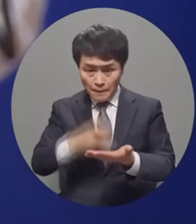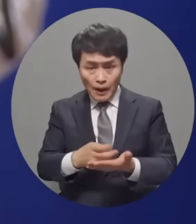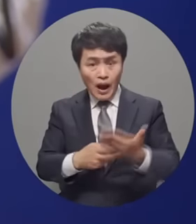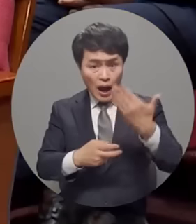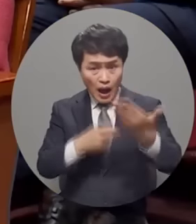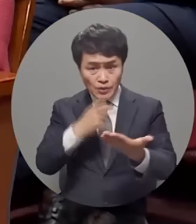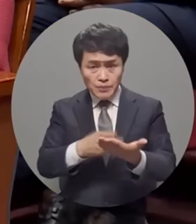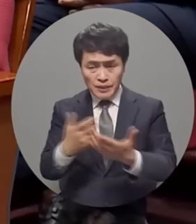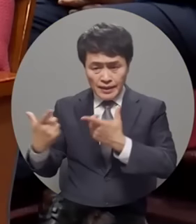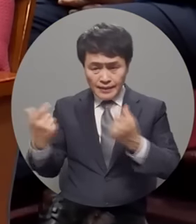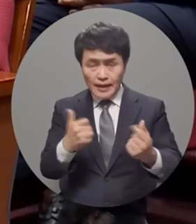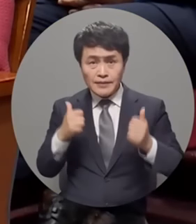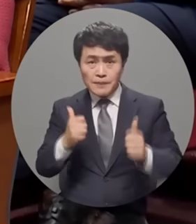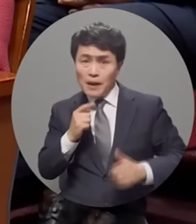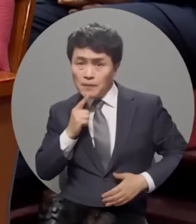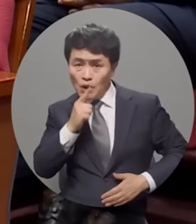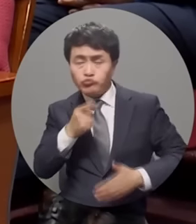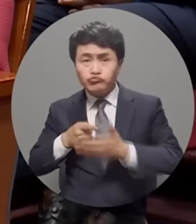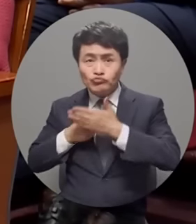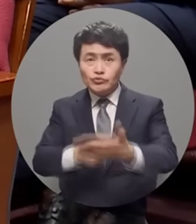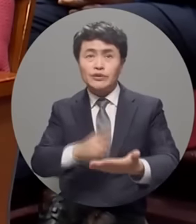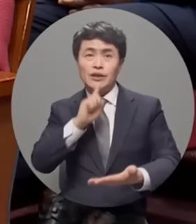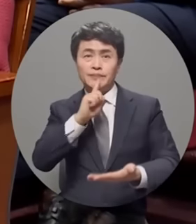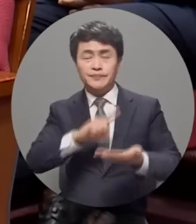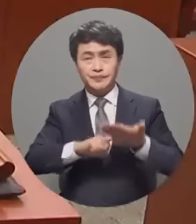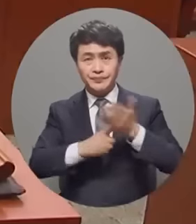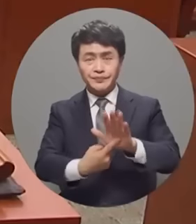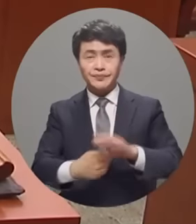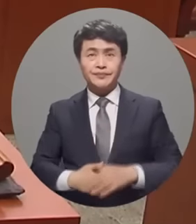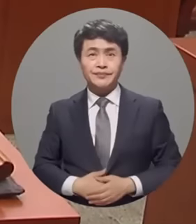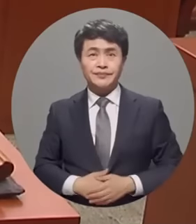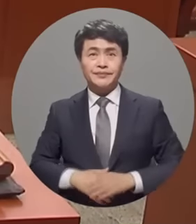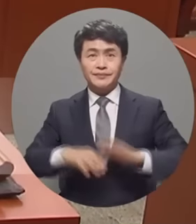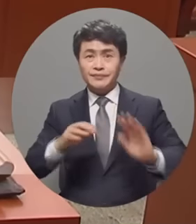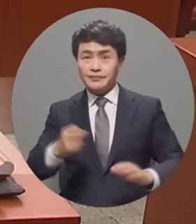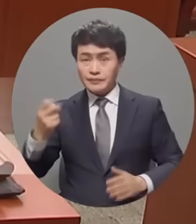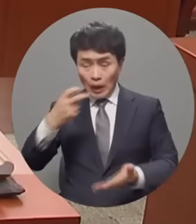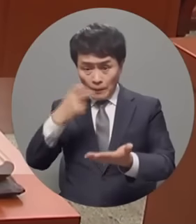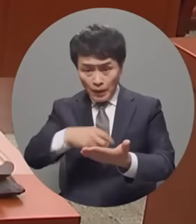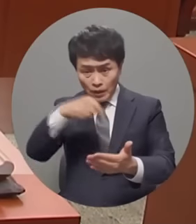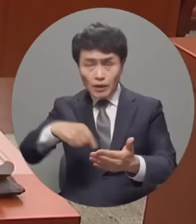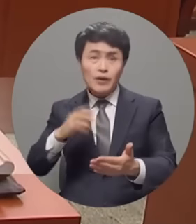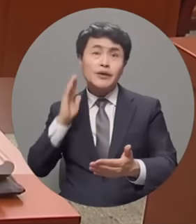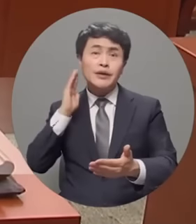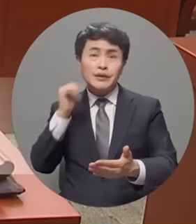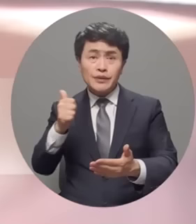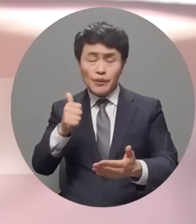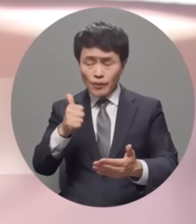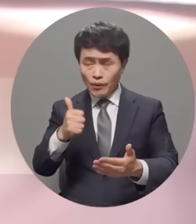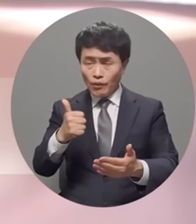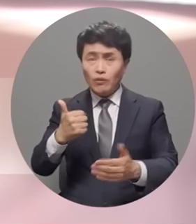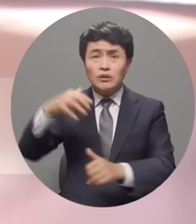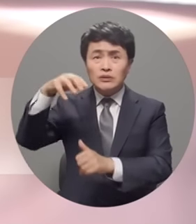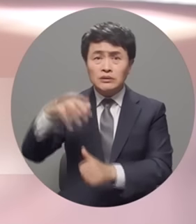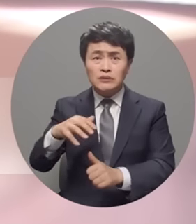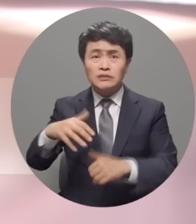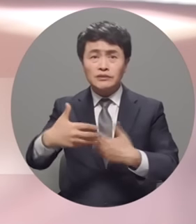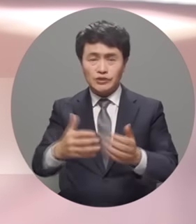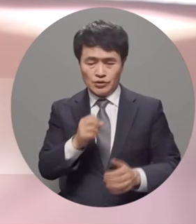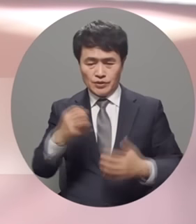전부를 다시 발의해 추진하겠다고 예고했습니다. 또 법안 처리와 대통령실 견제를 명분으로 여당이